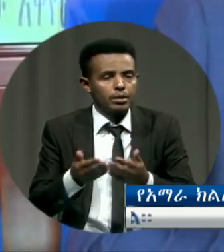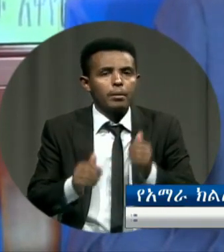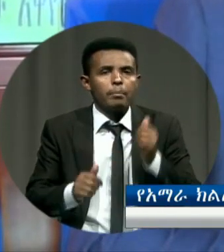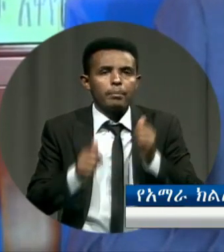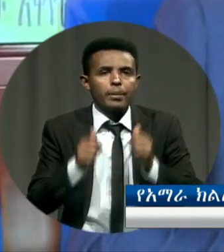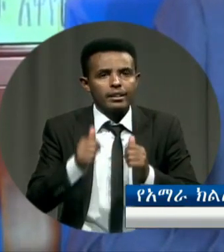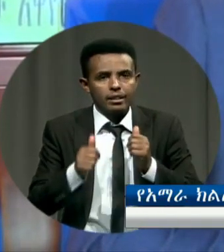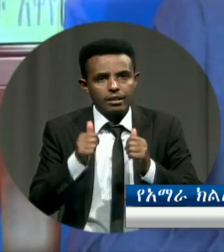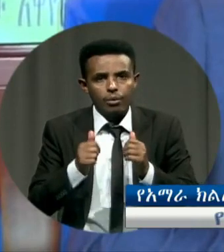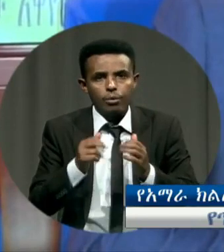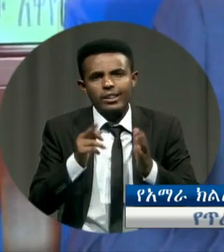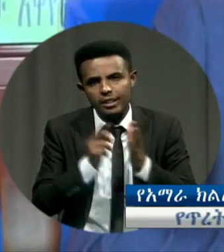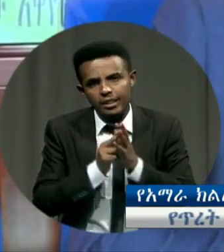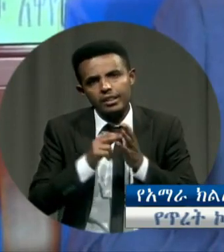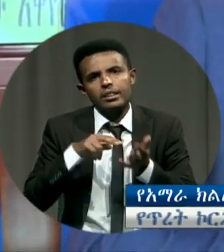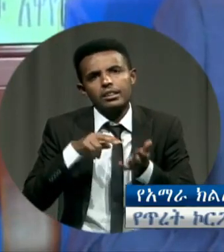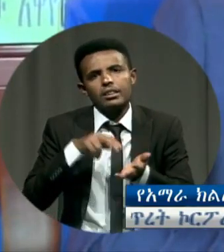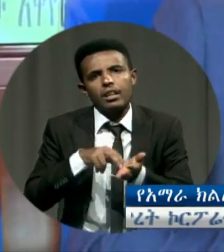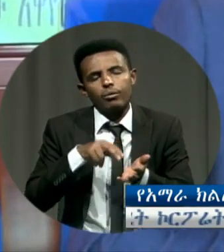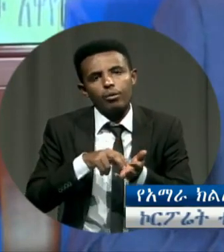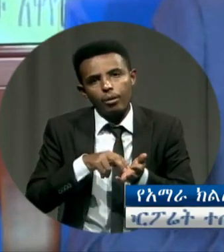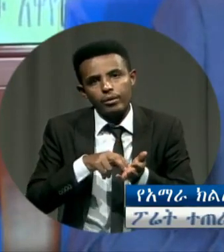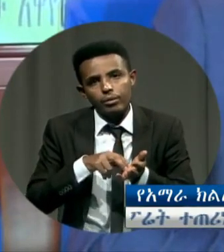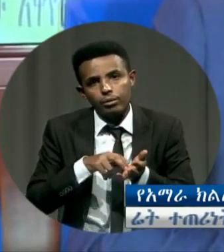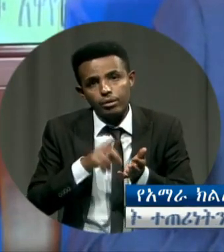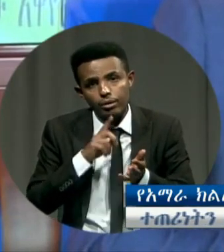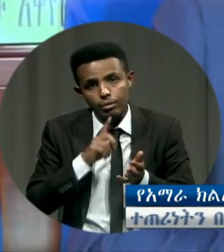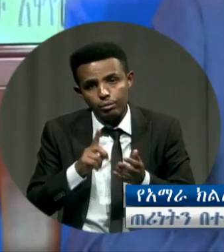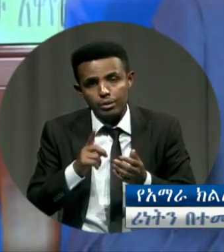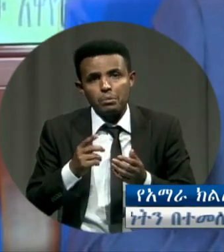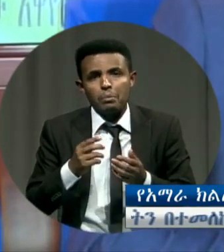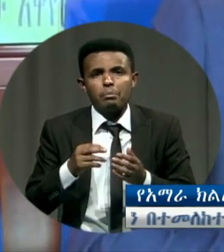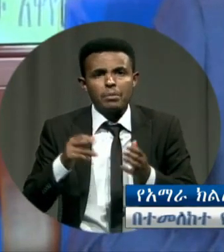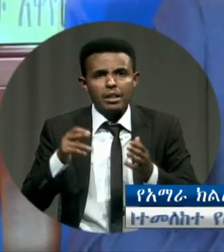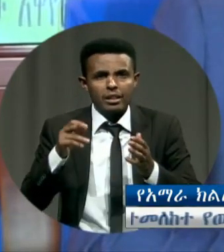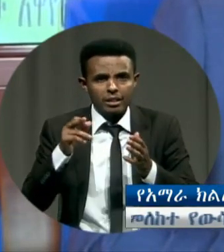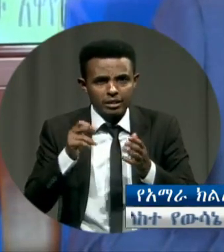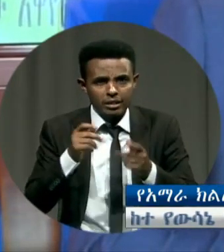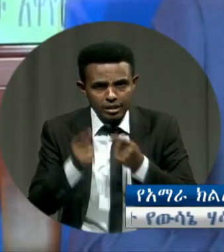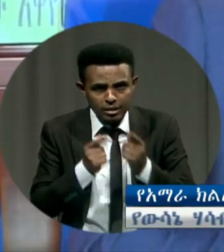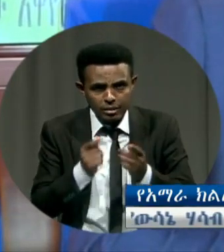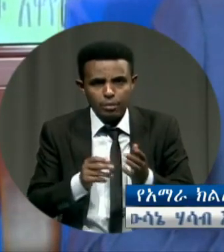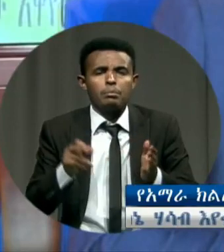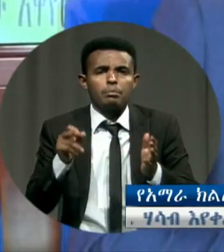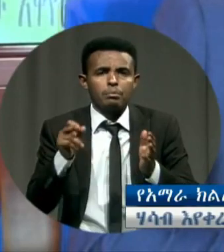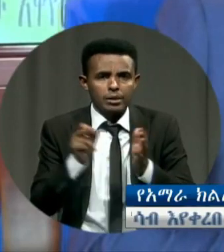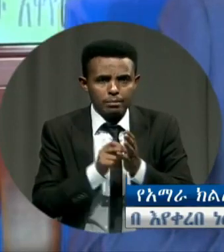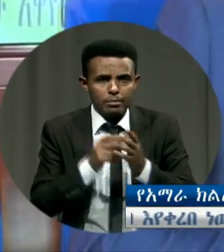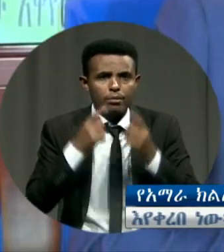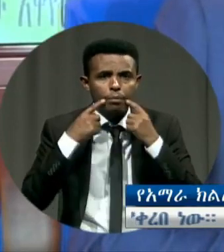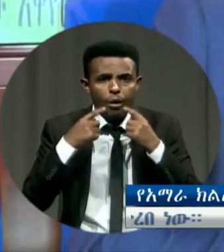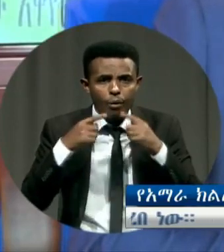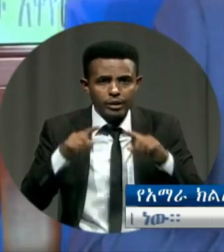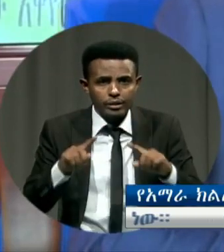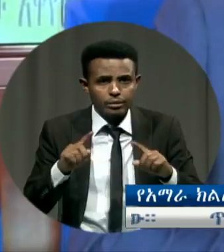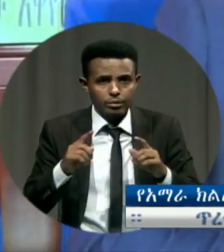በየትኛው ህግ ያቋቋም ነው ነው በንግድ ህጉ ነው በደንብ ነው በአዋጅ ነው በምን አቋቁመን